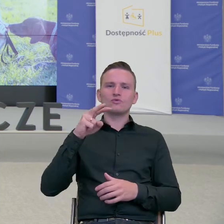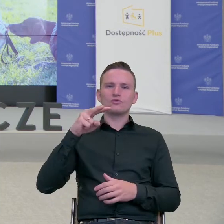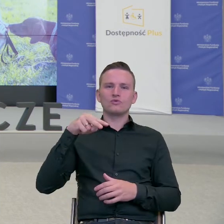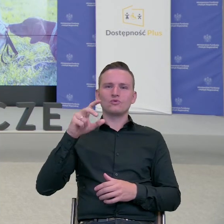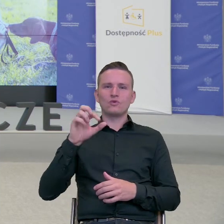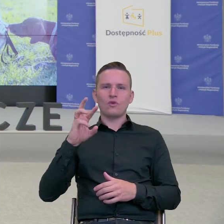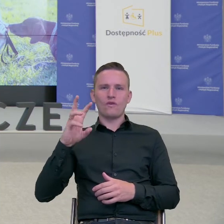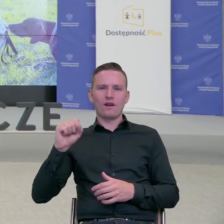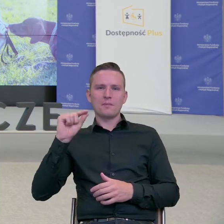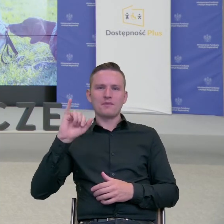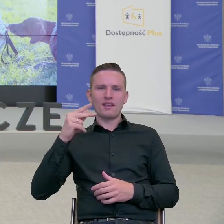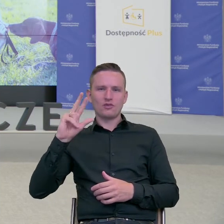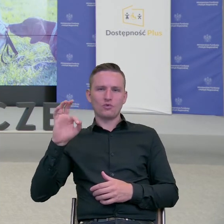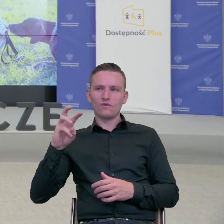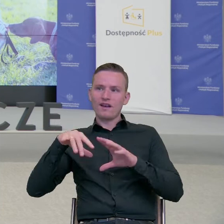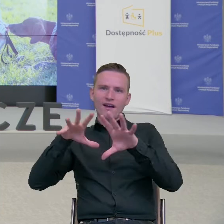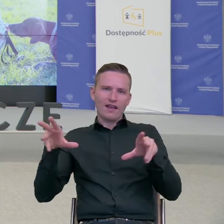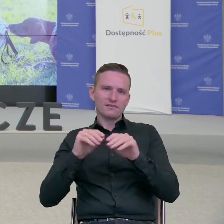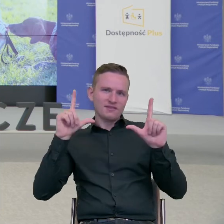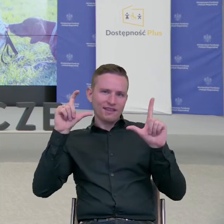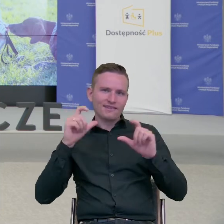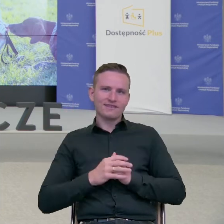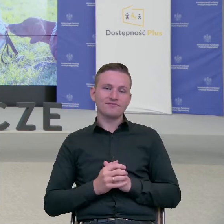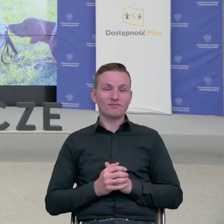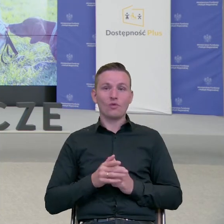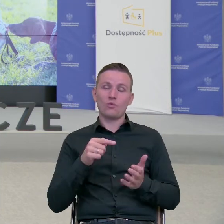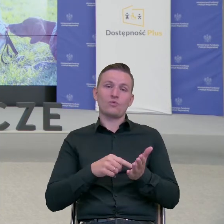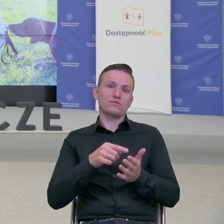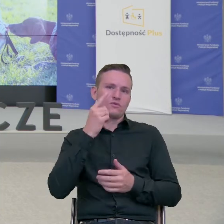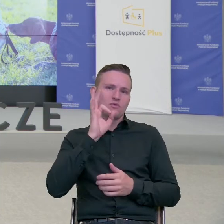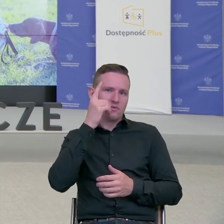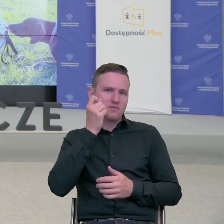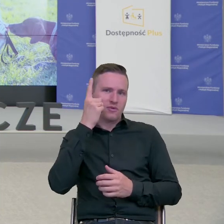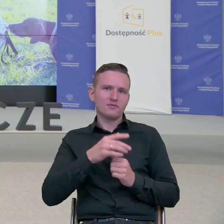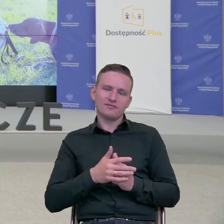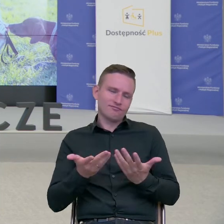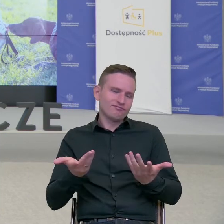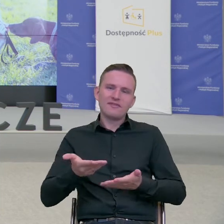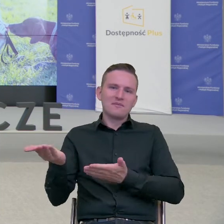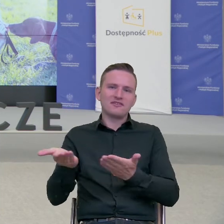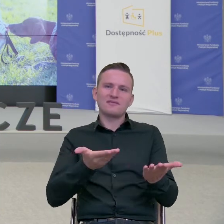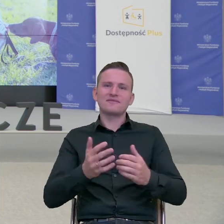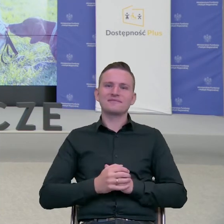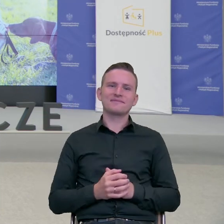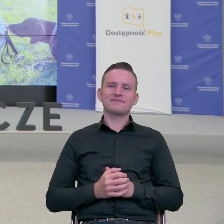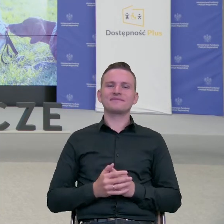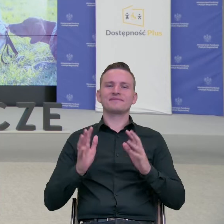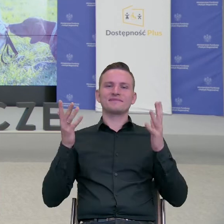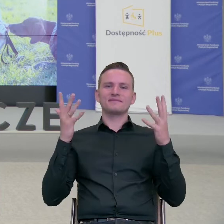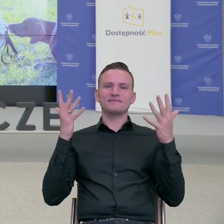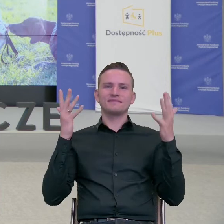Albo tak, bardzo dobry pomysł. Tak, tak. Oczywiście jak najbardziej zapraszamy pani. Brawa.